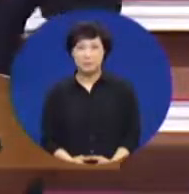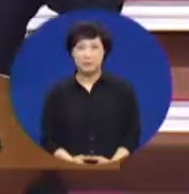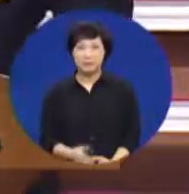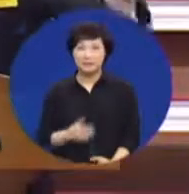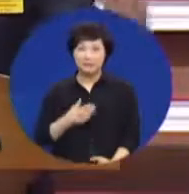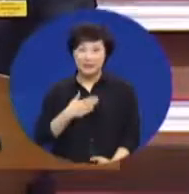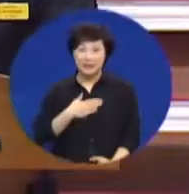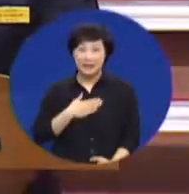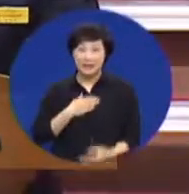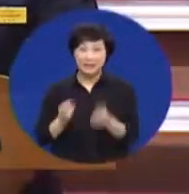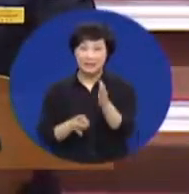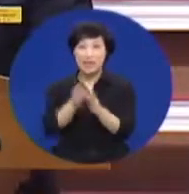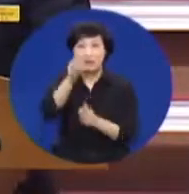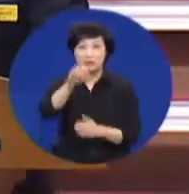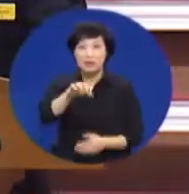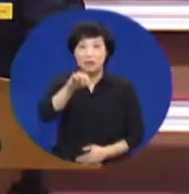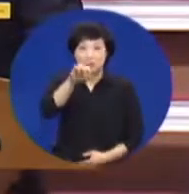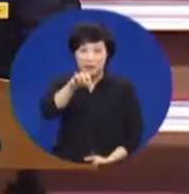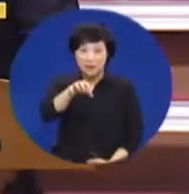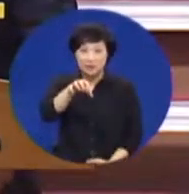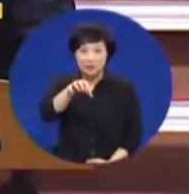제가 예루살렘에서도